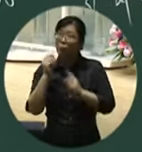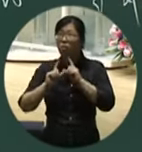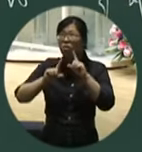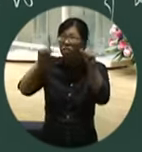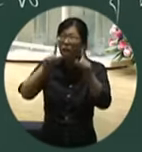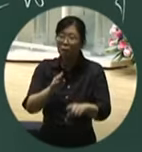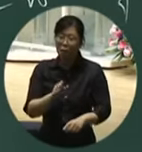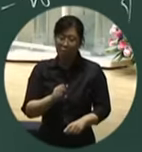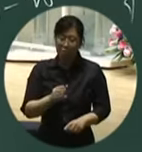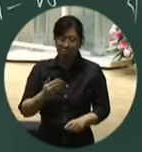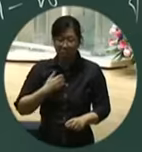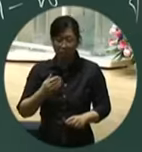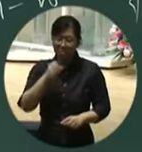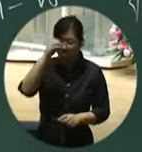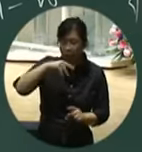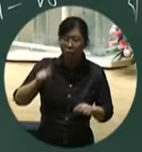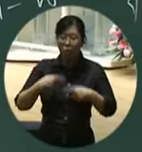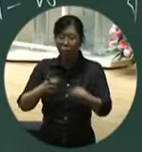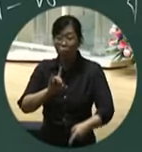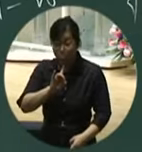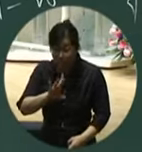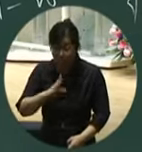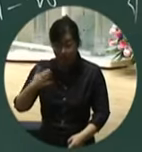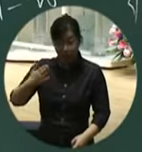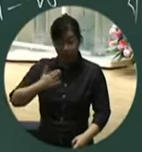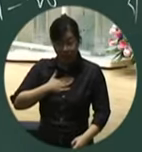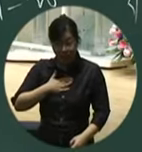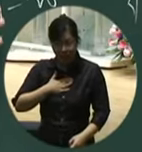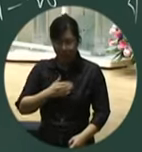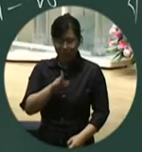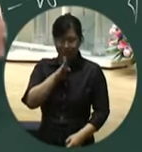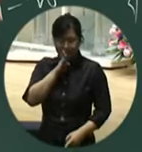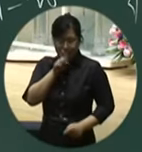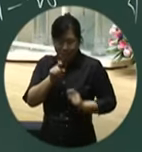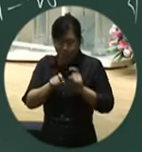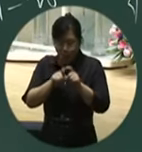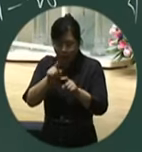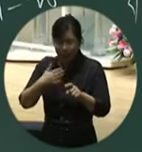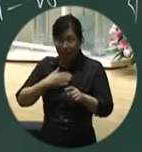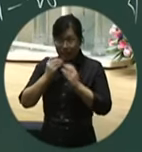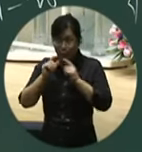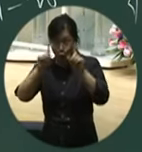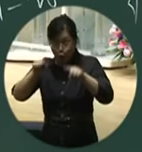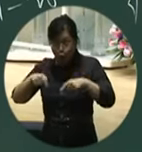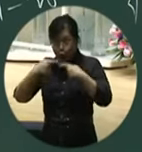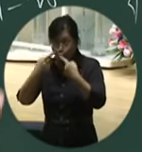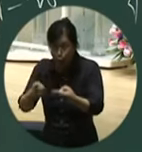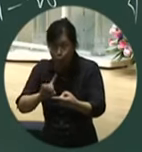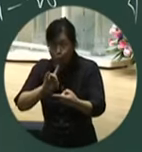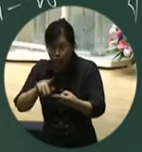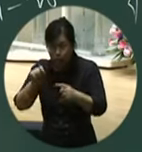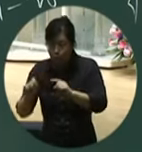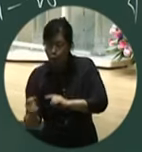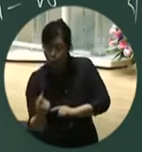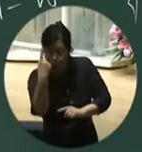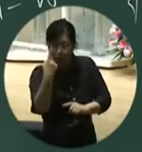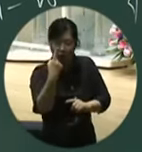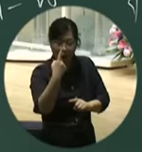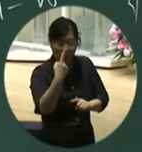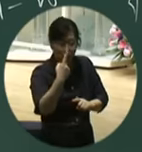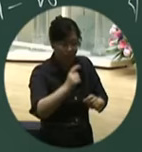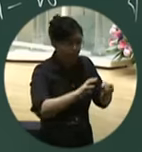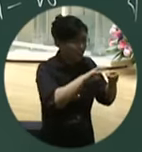여러분 간절히 기도 하셔서 하나님이여 정말로 재앙을 무너뜨려 주시옵소서. So don't just mechanically gather on Saturdays, but wake